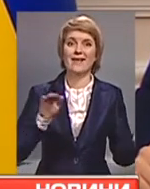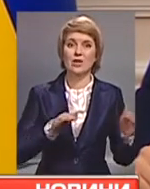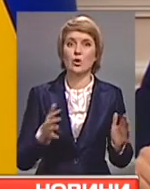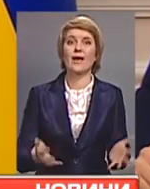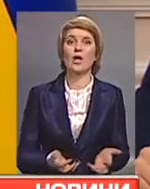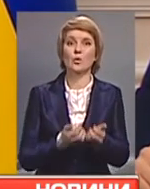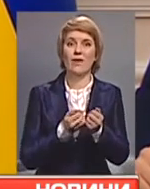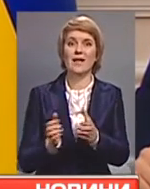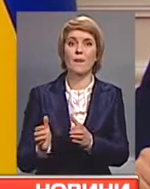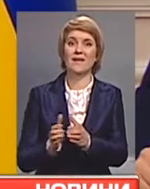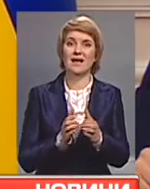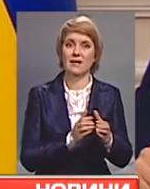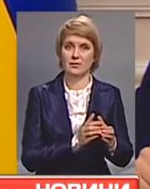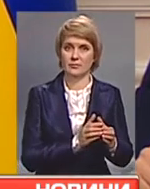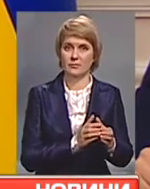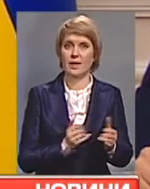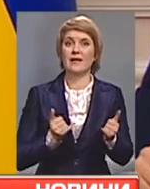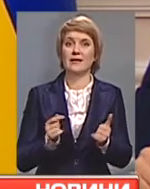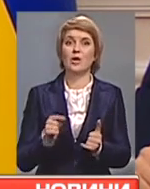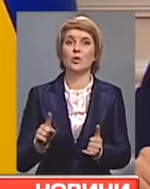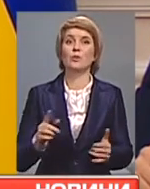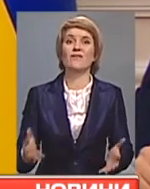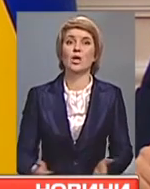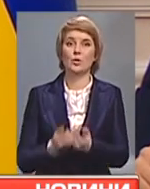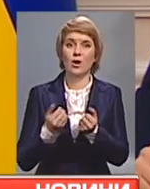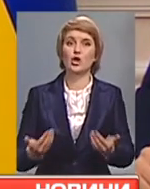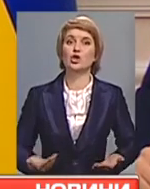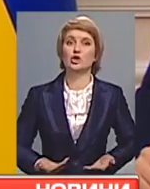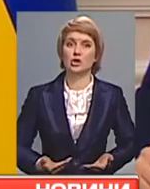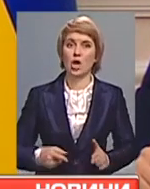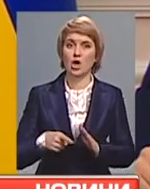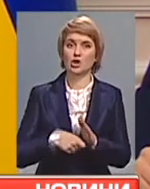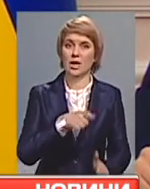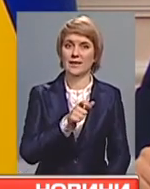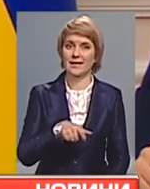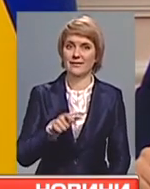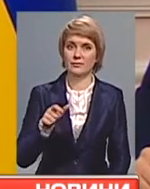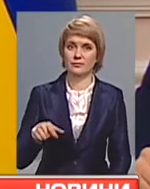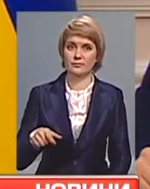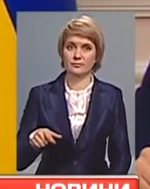бригади. Для того, щоб врятувати життя шахтарів.